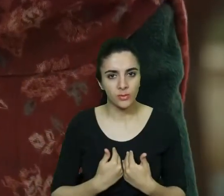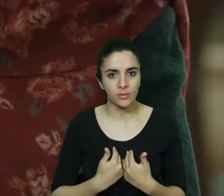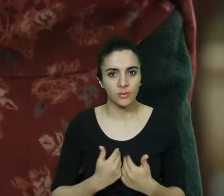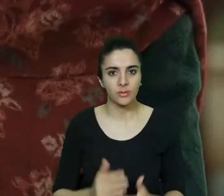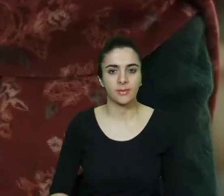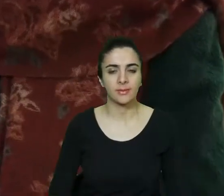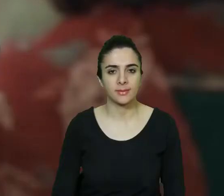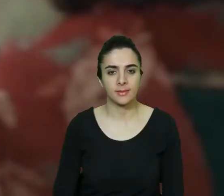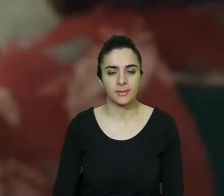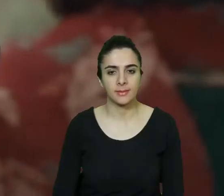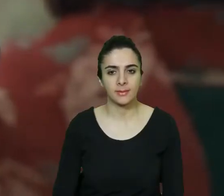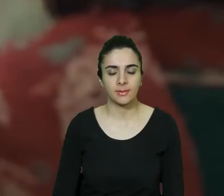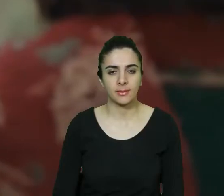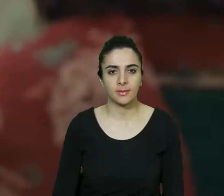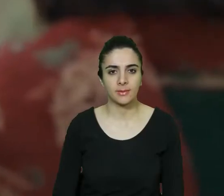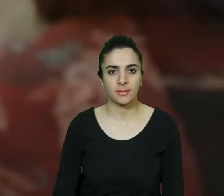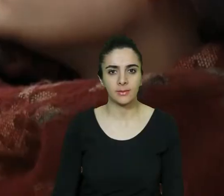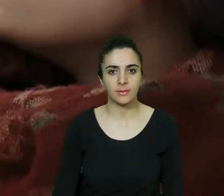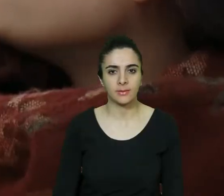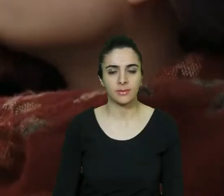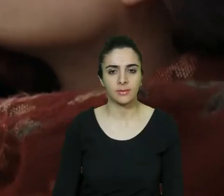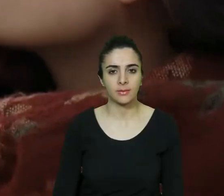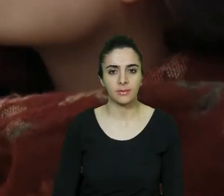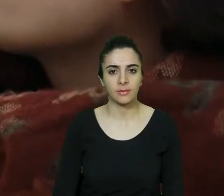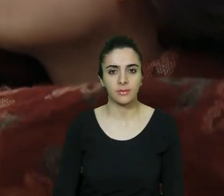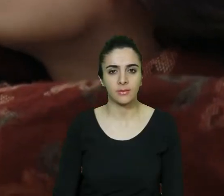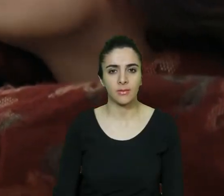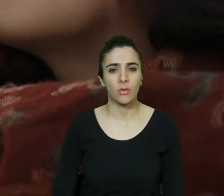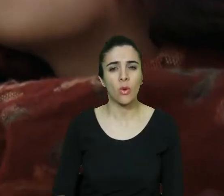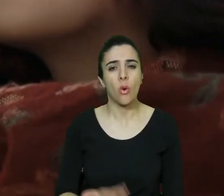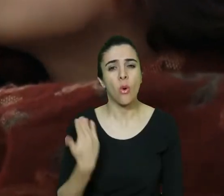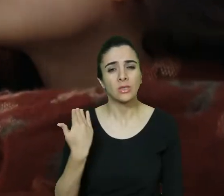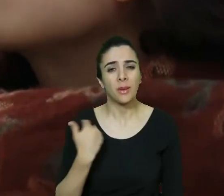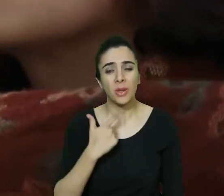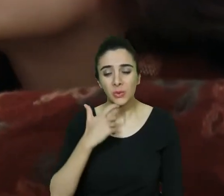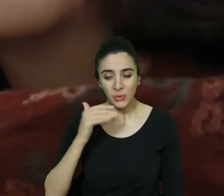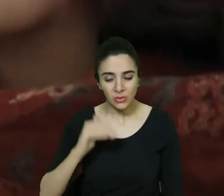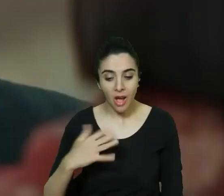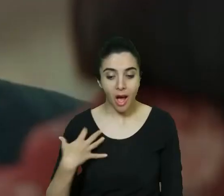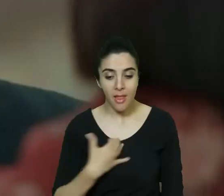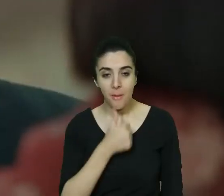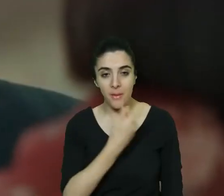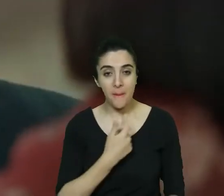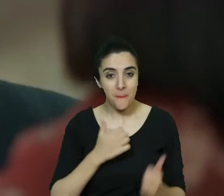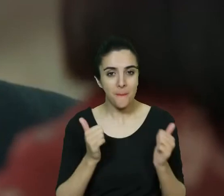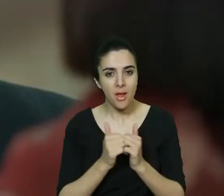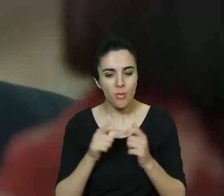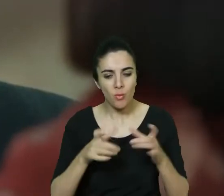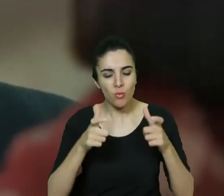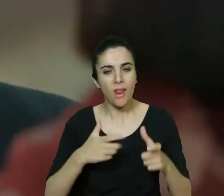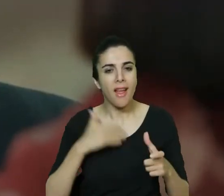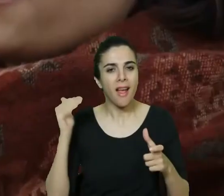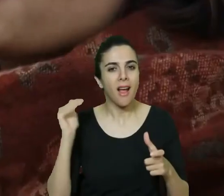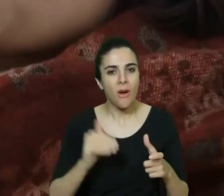edip bakışlarını binanın desenli duvarlarına çevirdi. Küçükken annem ve babamla hep buraya gelirdik. Ablam yedi